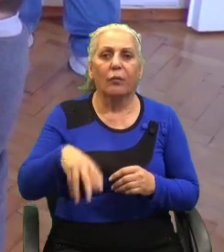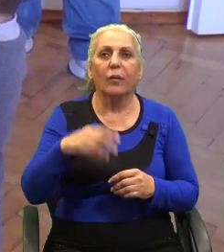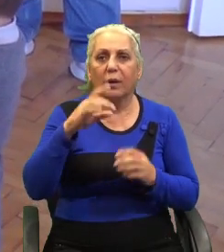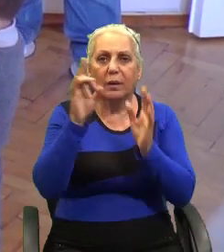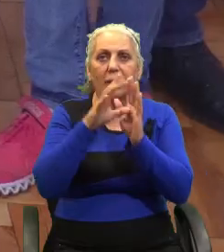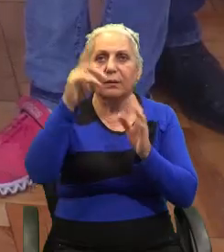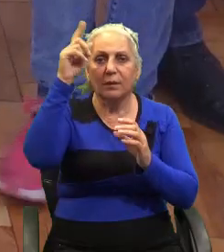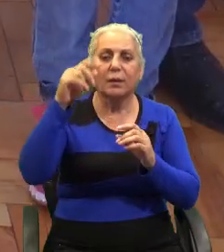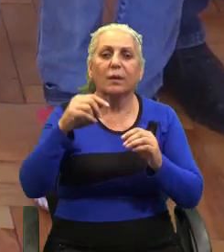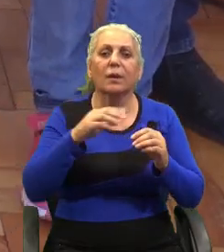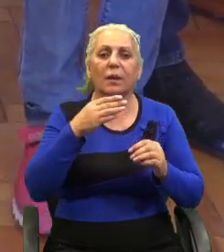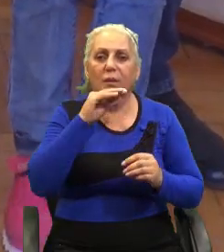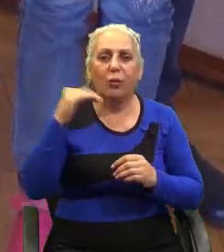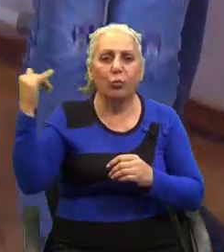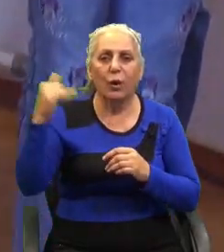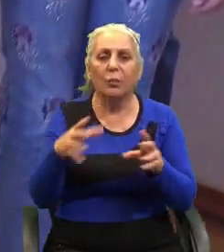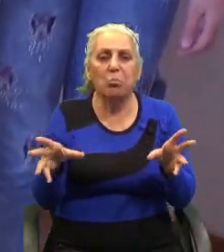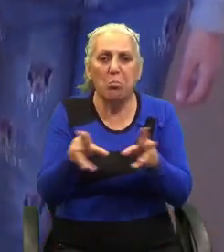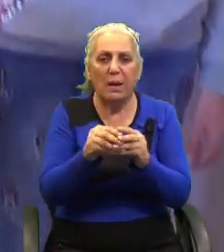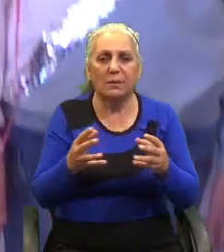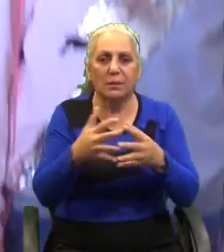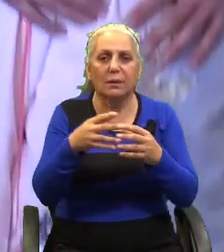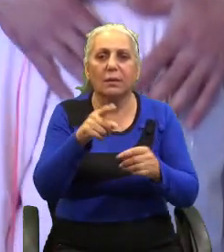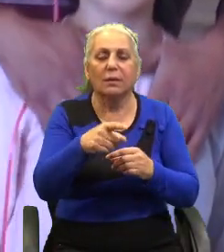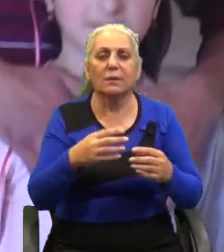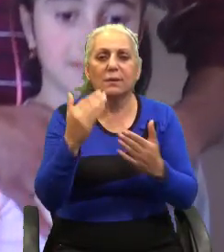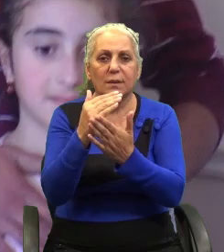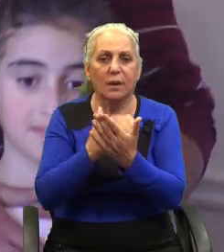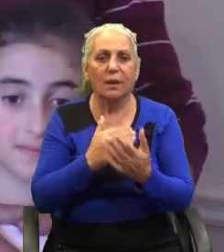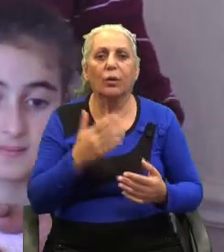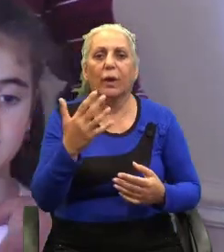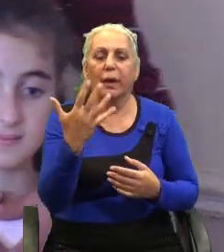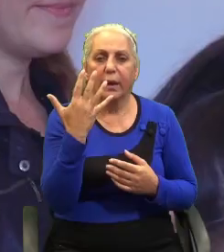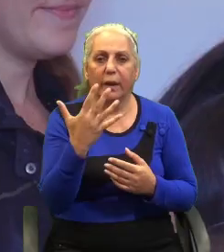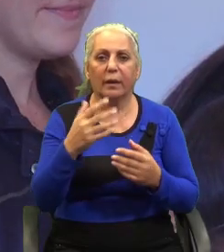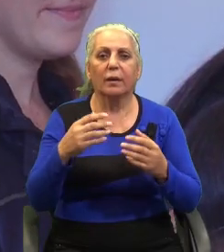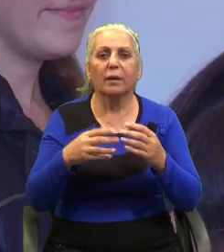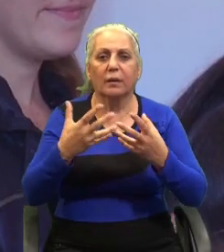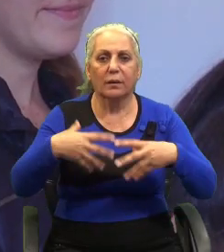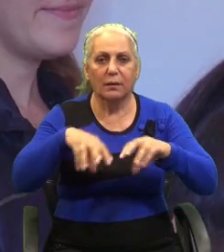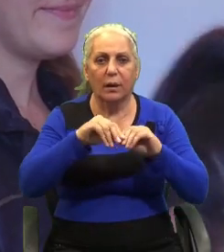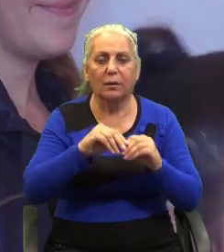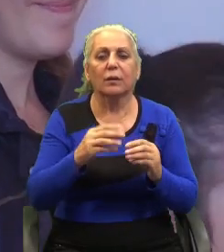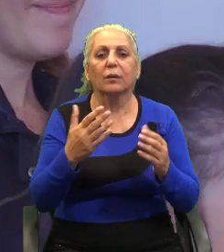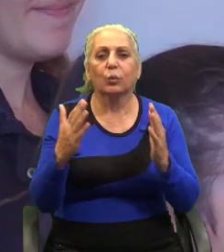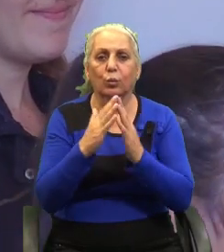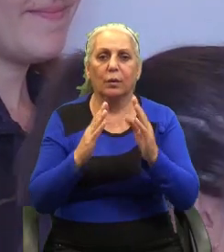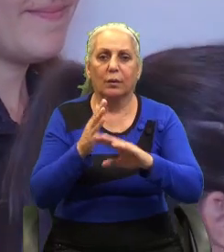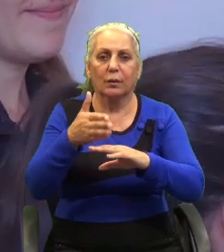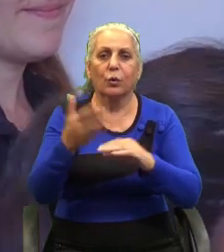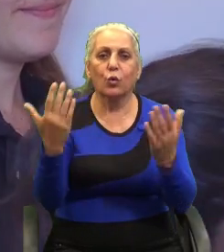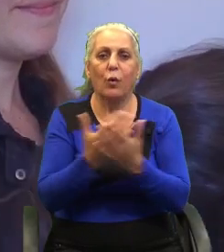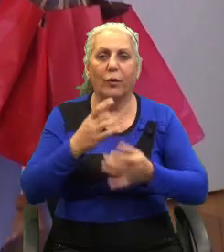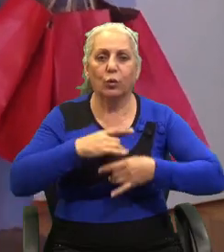տաշիր բարեգործականի համատեղ ծրագրով այս տարի 5 ընտանիք բնակարանամուտ է տոնել, 6 բնակարան էլ այս տարի հատկացվել